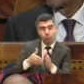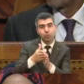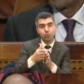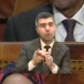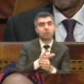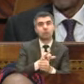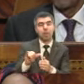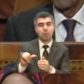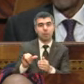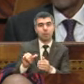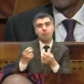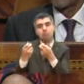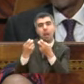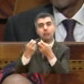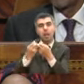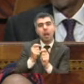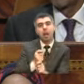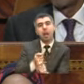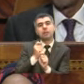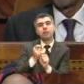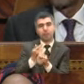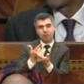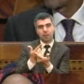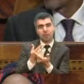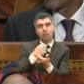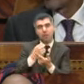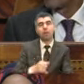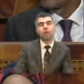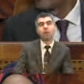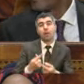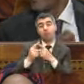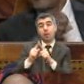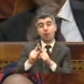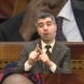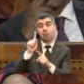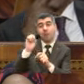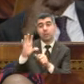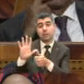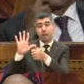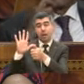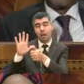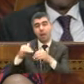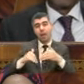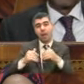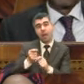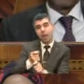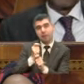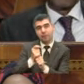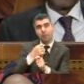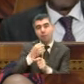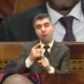أسفي واليوسفية اللي كاينة طريق 206 اللي كتربط ما بين يوسفية وأسفي واللي ولات